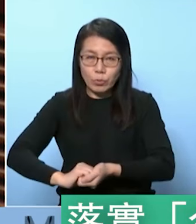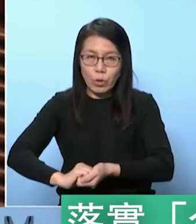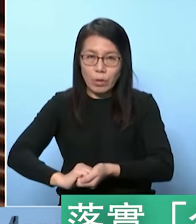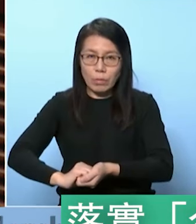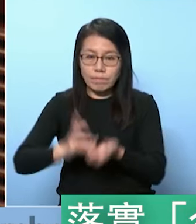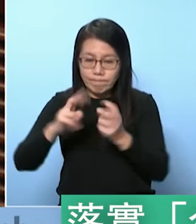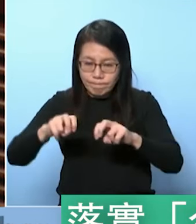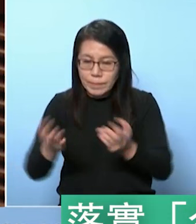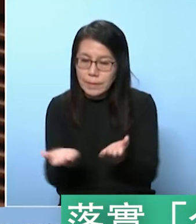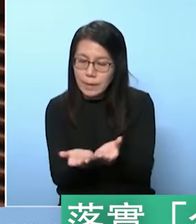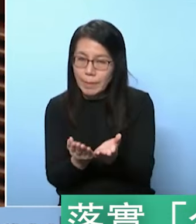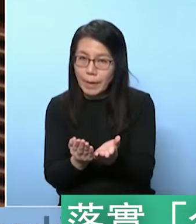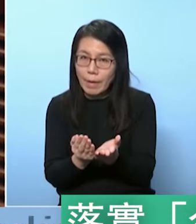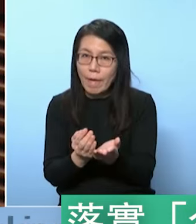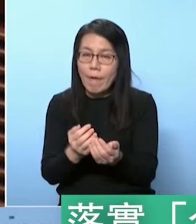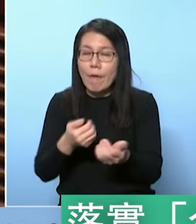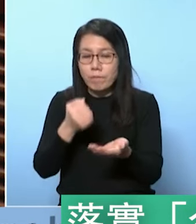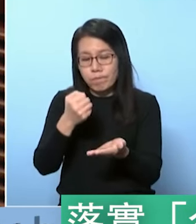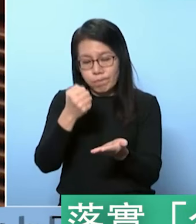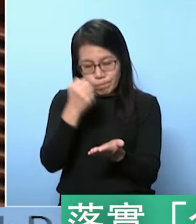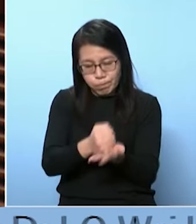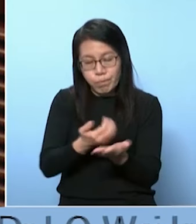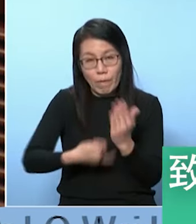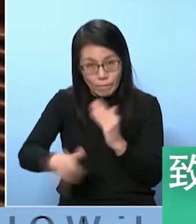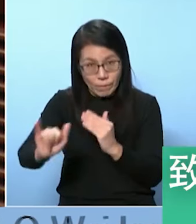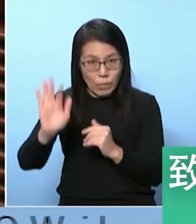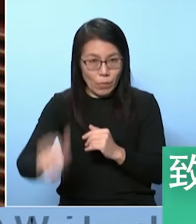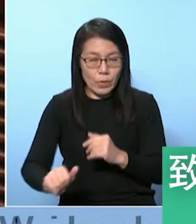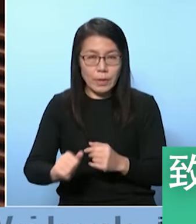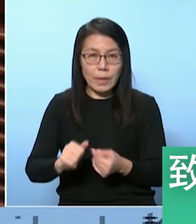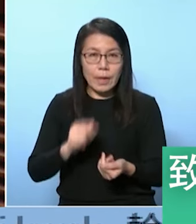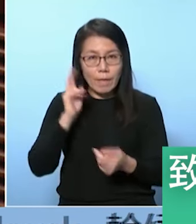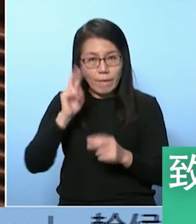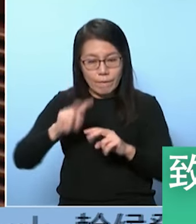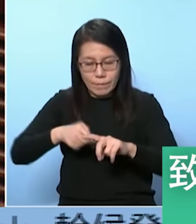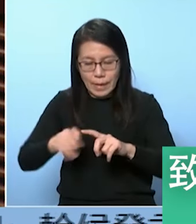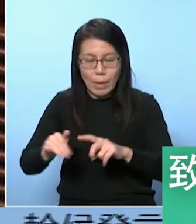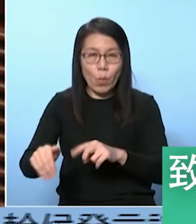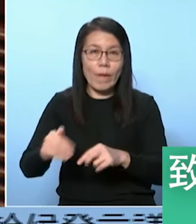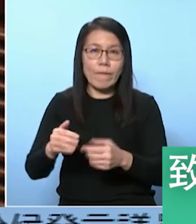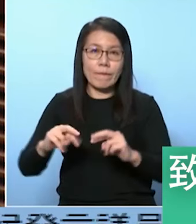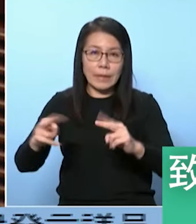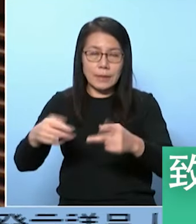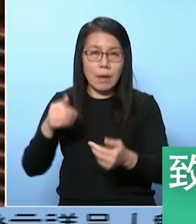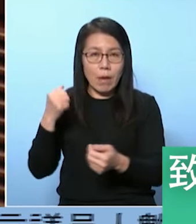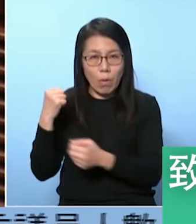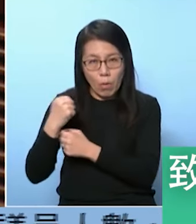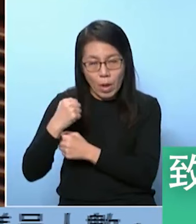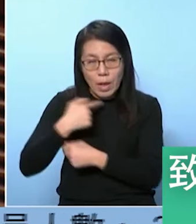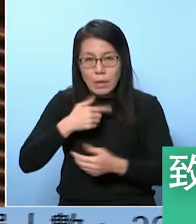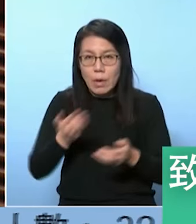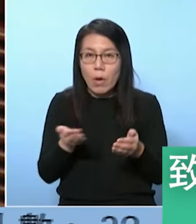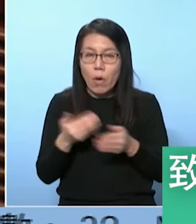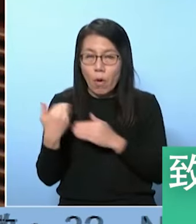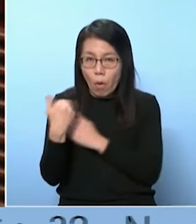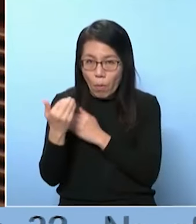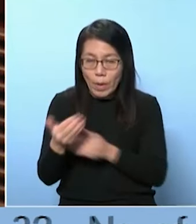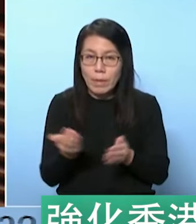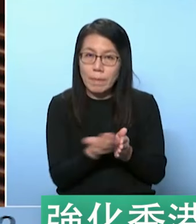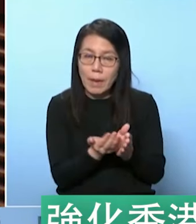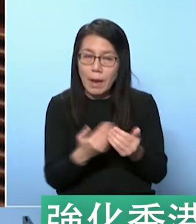查驗一次放行的通關模式，致力發展大灣區成為世界級的航運及物流樞